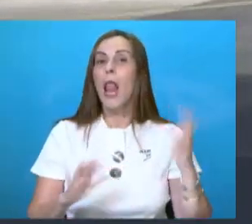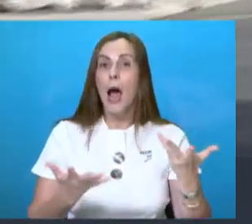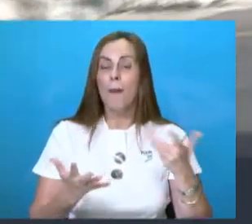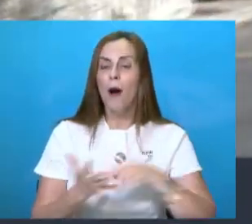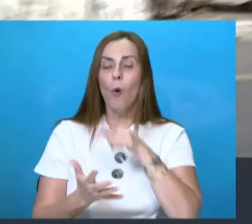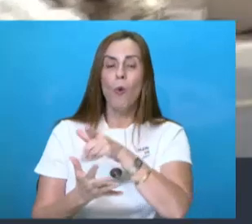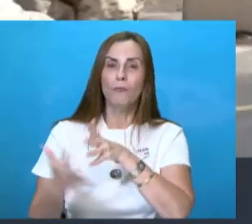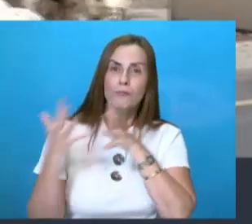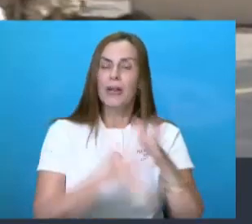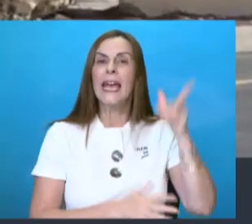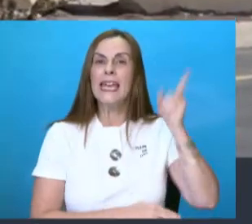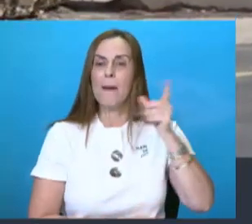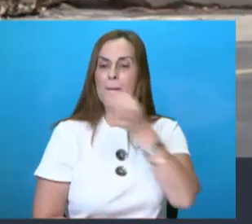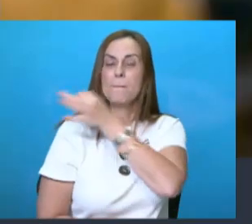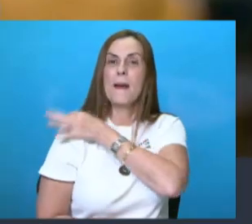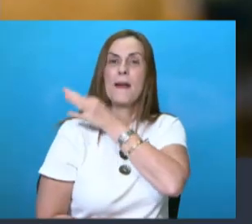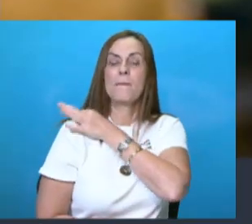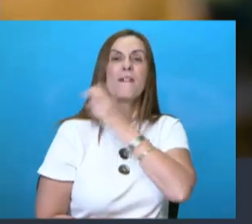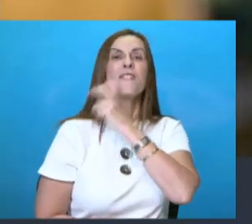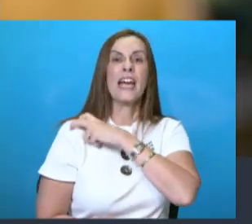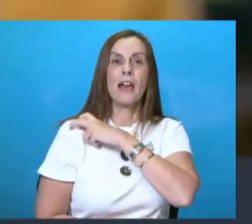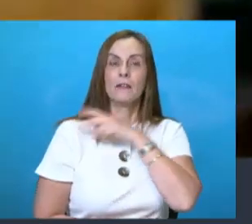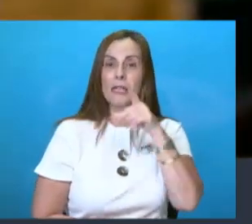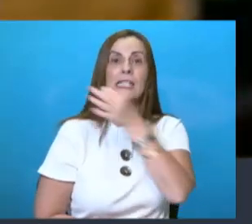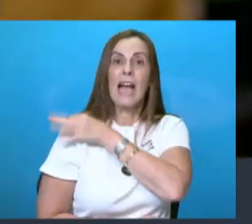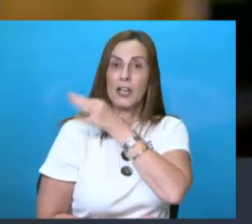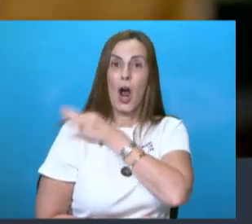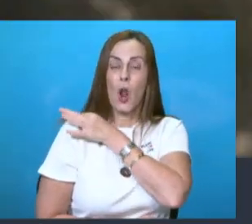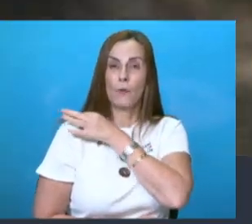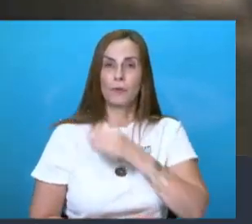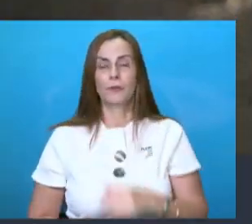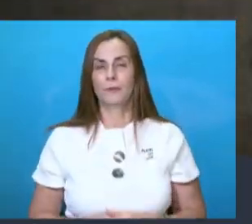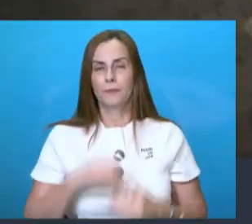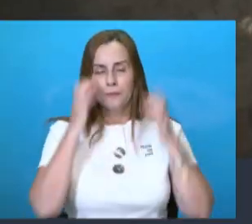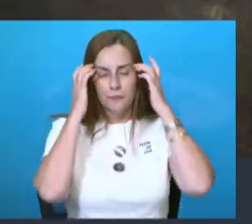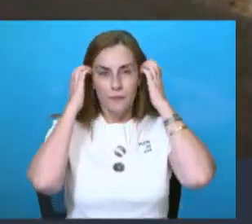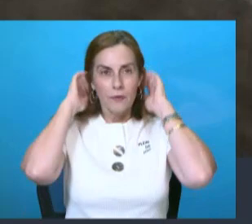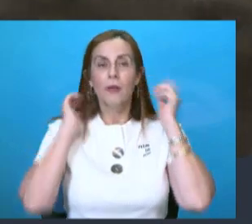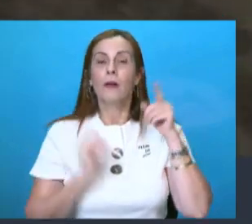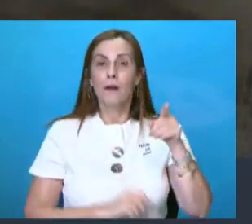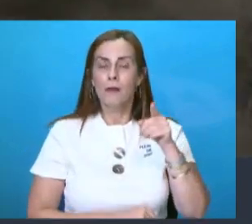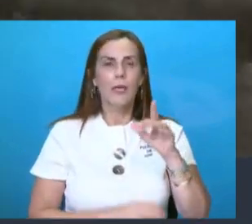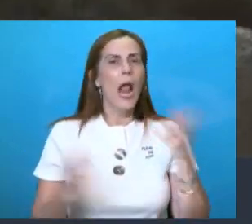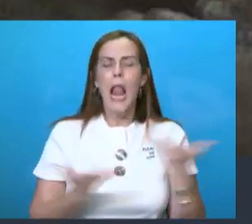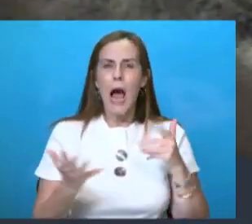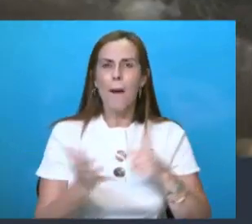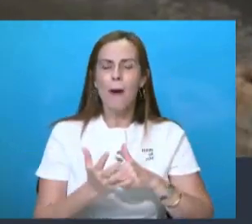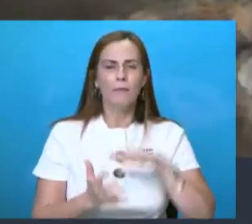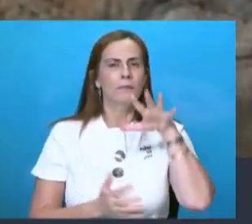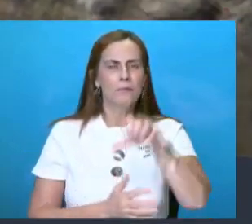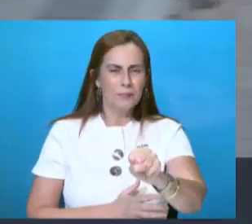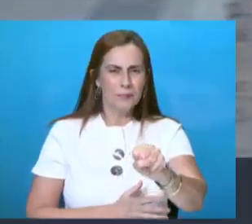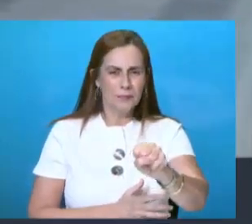שתקף ואיים על מפקד גדצר גולני, סגן אלוף איוב קיוף. זה הגיע על רקע מעצר קטין בידי